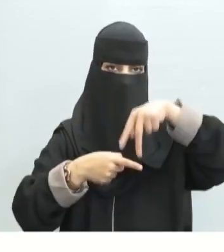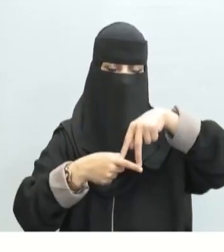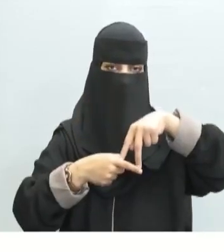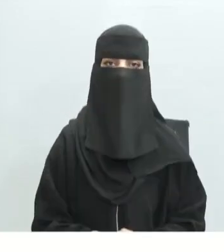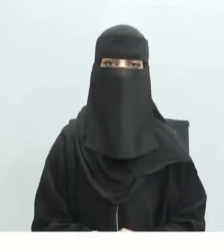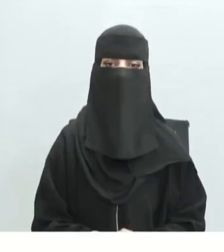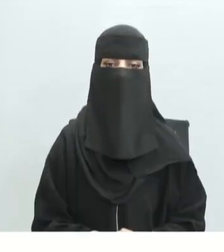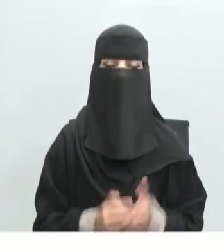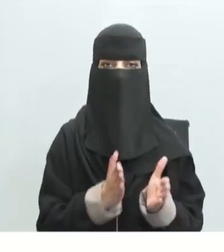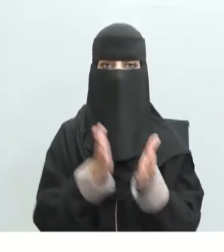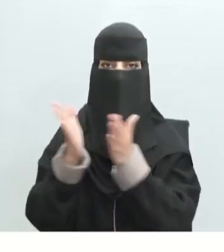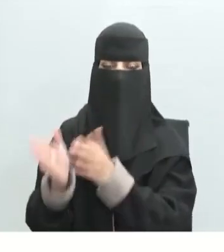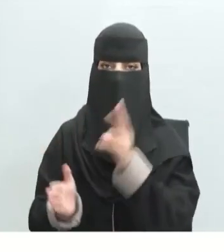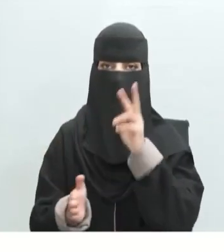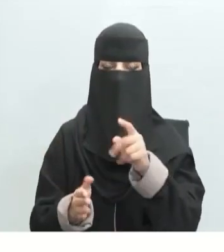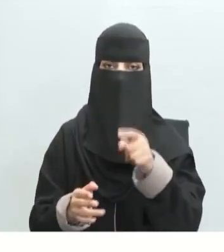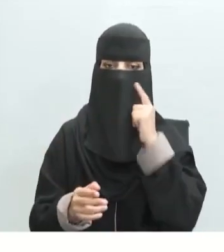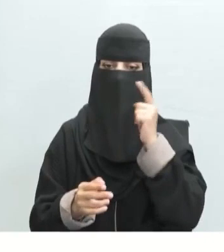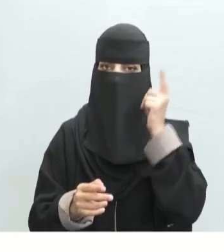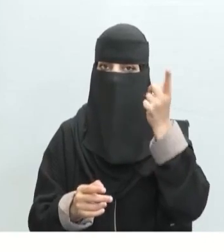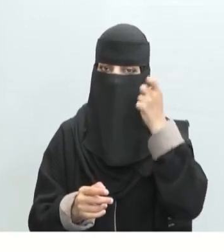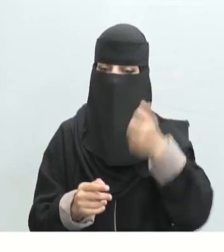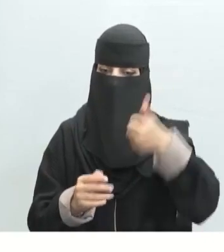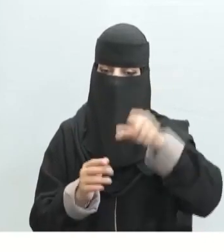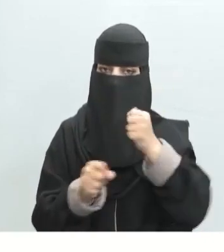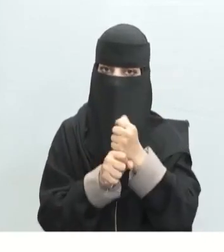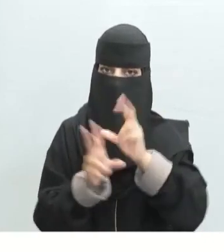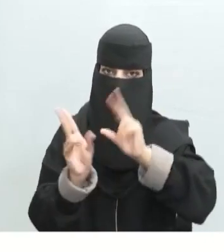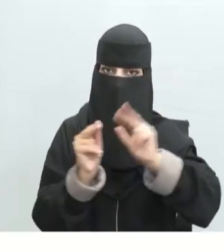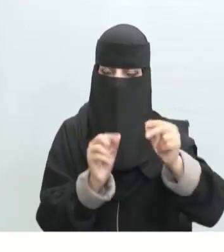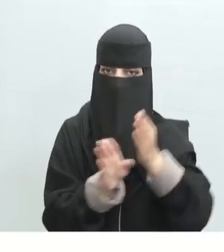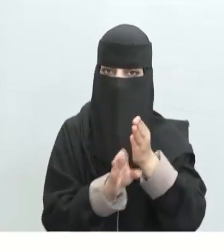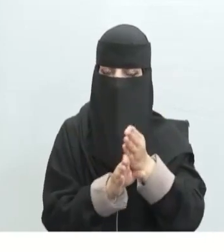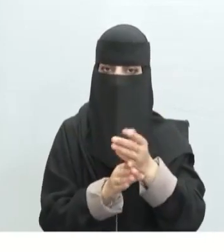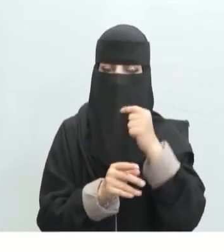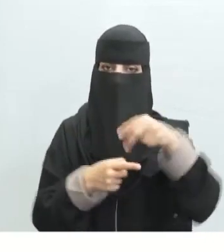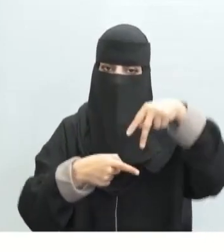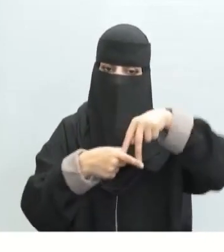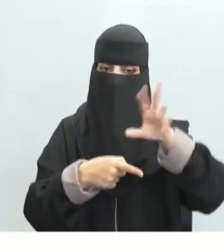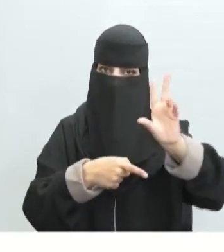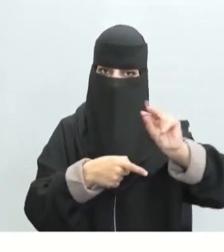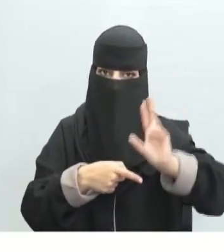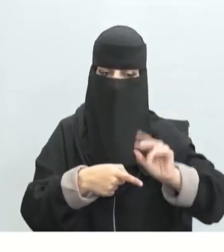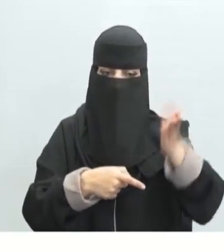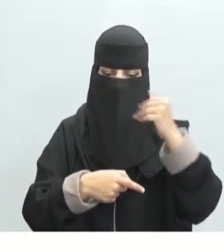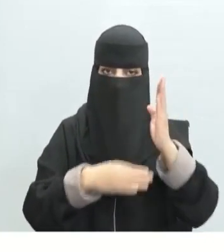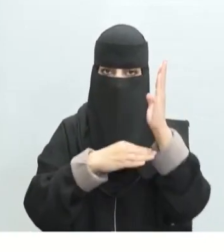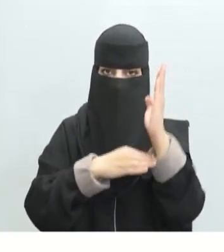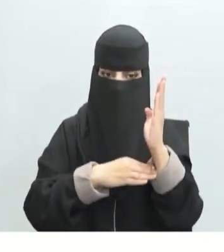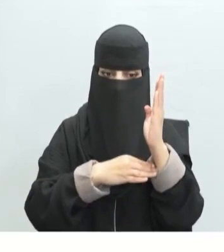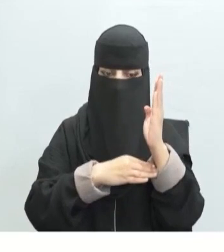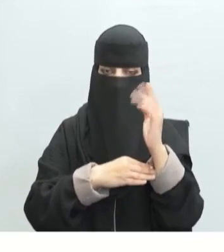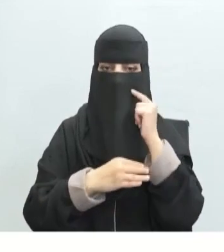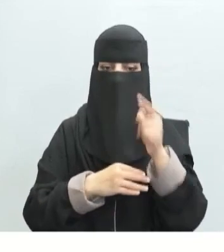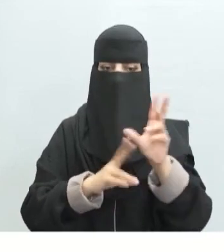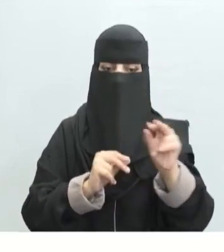صحيحه ننتقل الى تحقق من فهمك بنفس الطريقه السابقه ونفس مثلث السابق اللي كان في زاويه